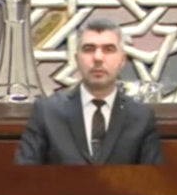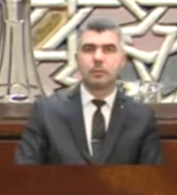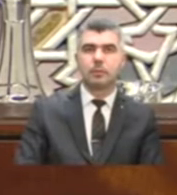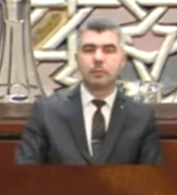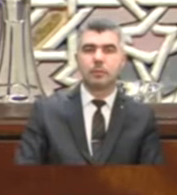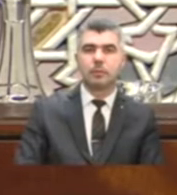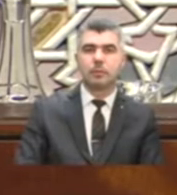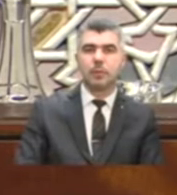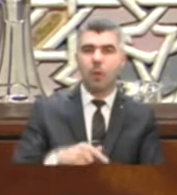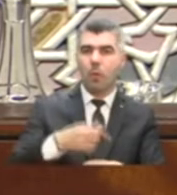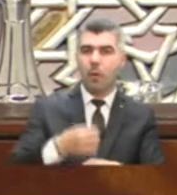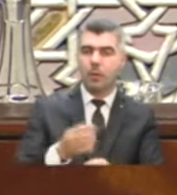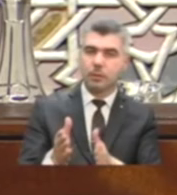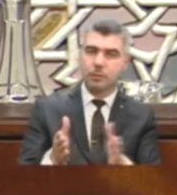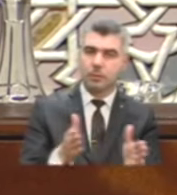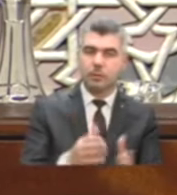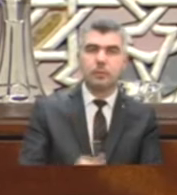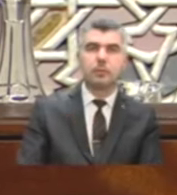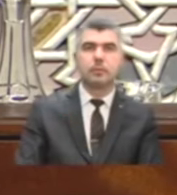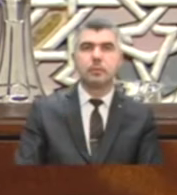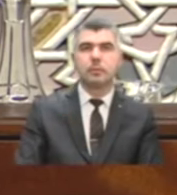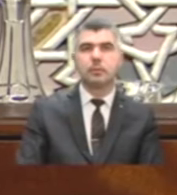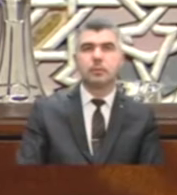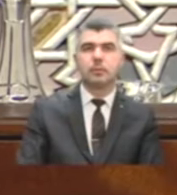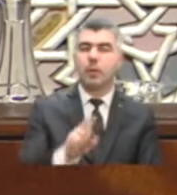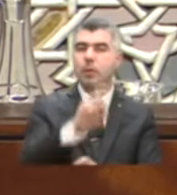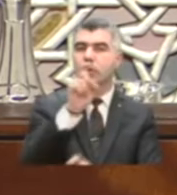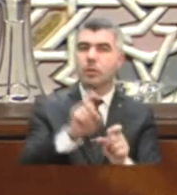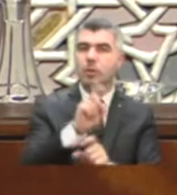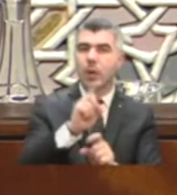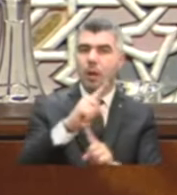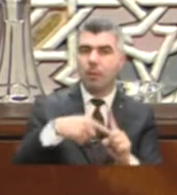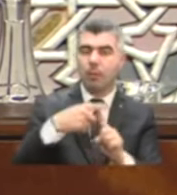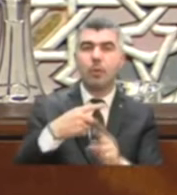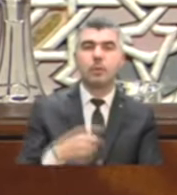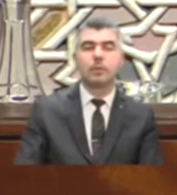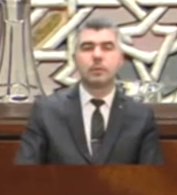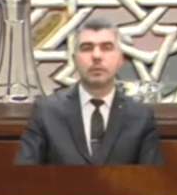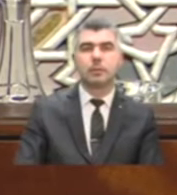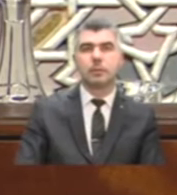انتهى الوقت. من تعقيبات إضافية؟